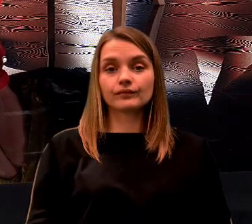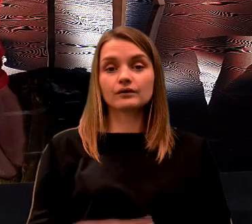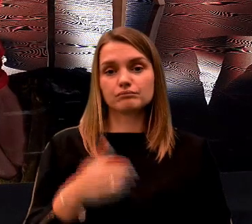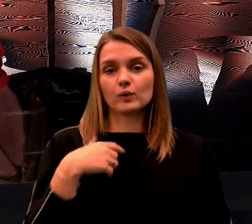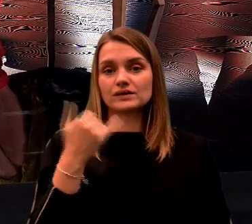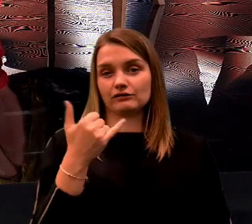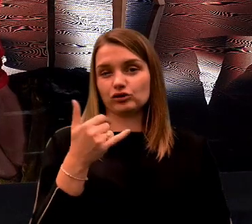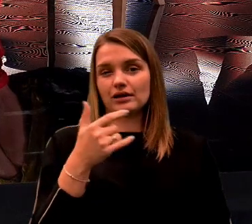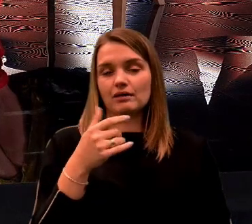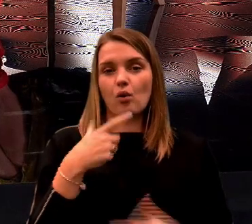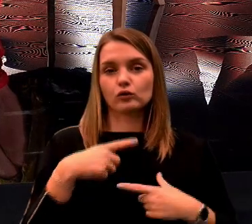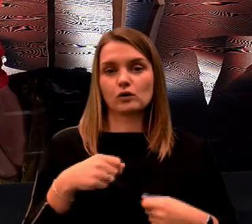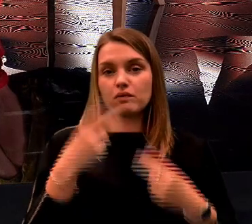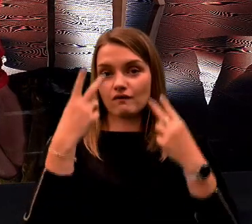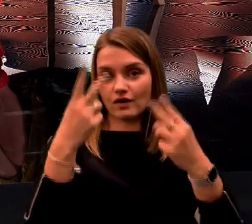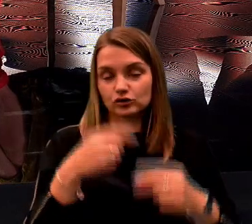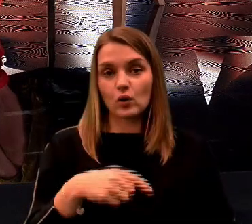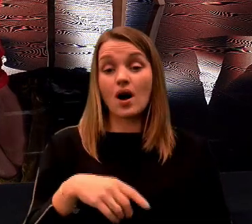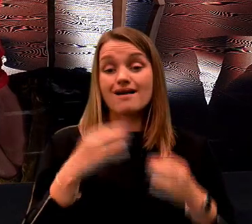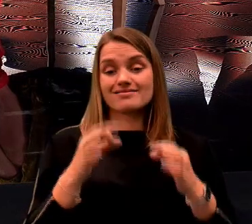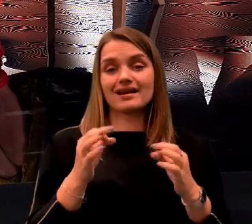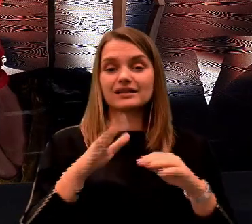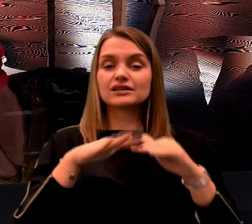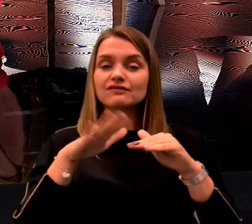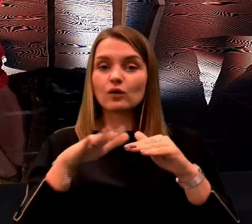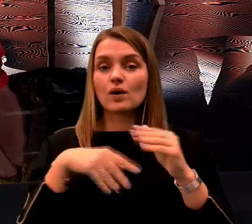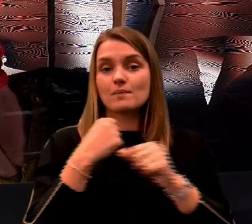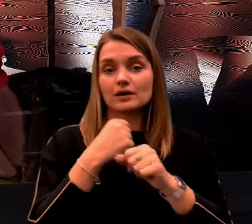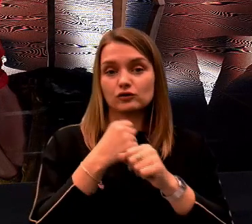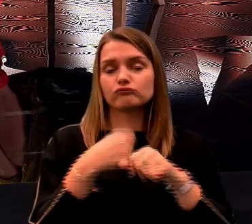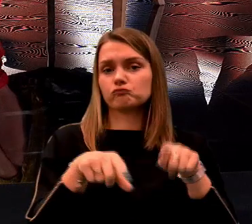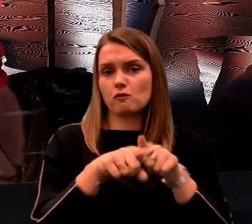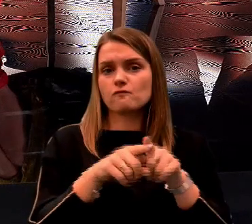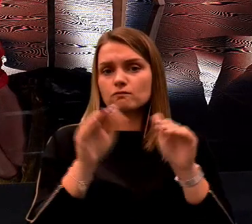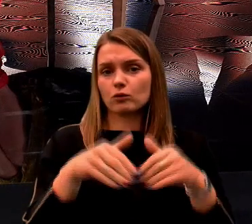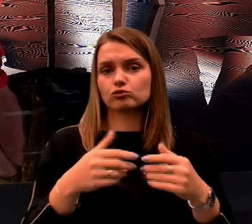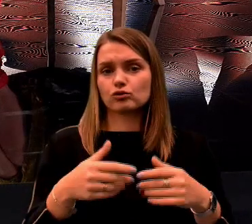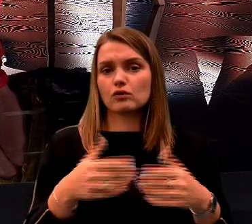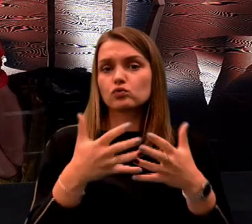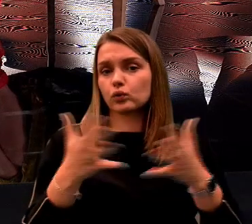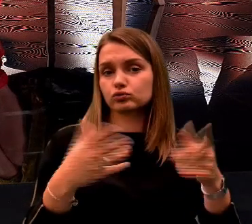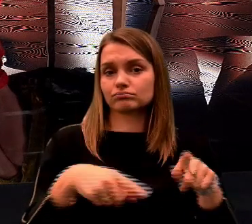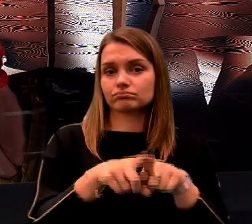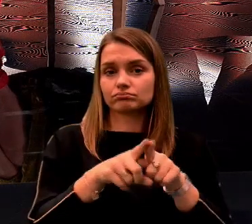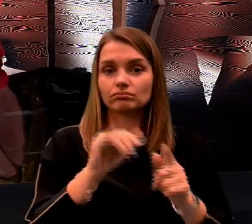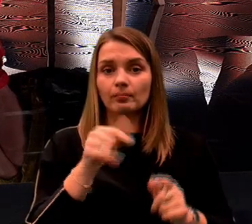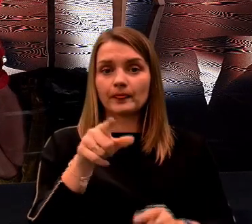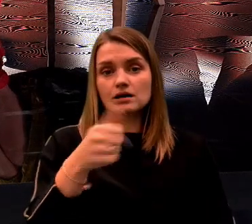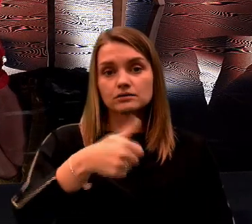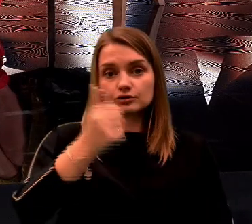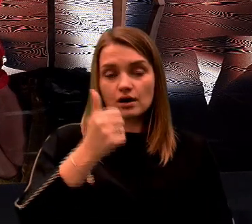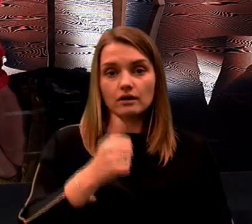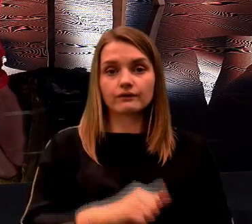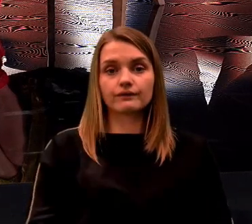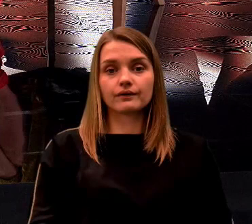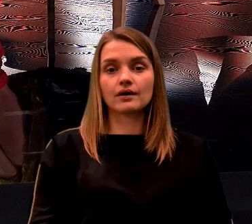autorytetem. Teraz, kiedy szeregowy pracownik może wiedzieć równie dużo, co szef o wycinku swojej pracy, to są takie teorie, które